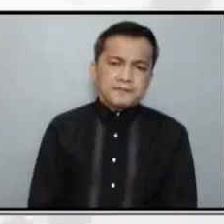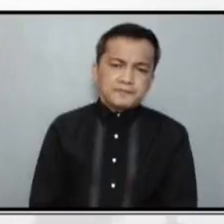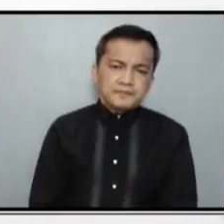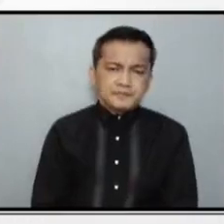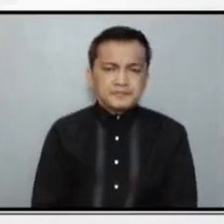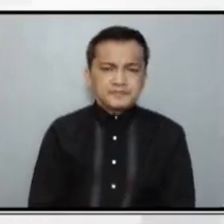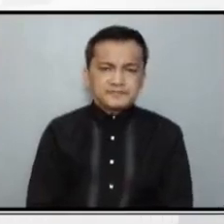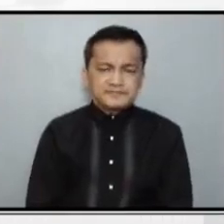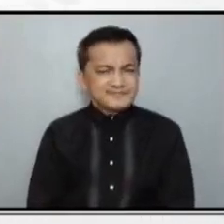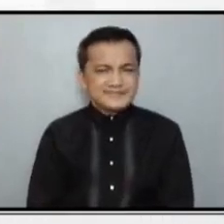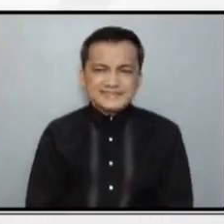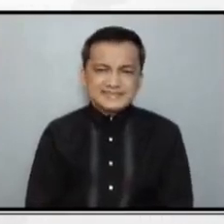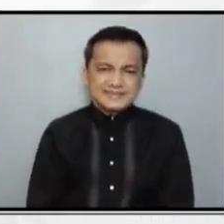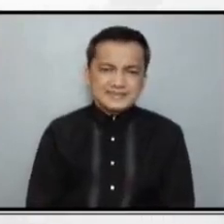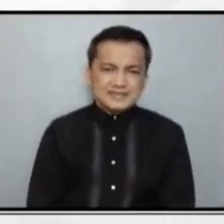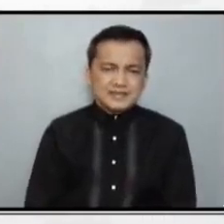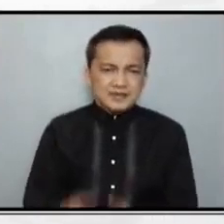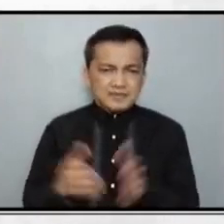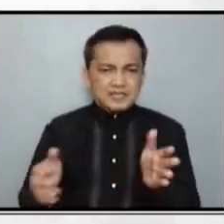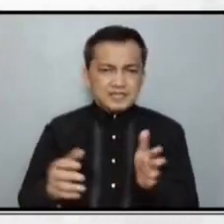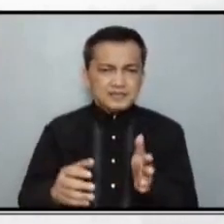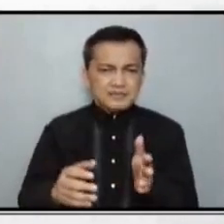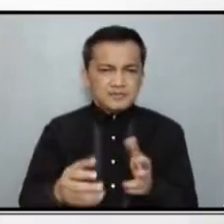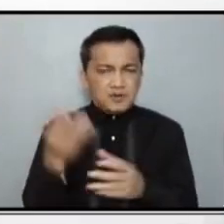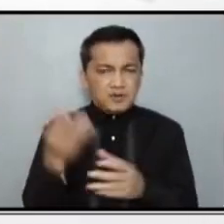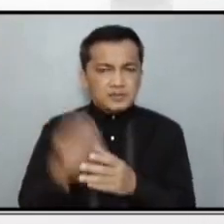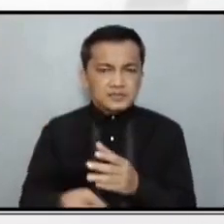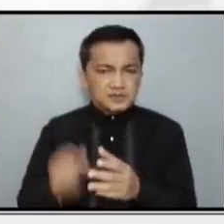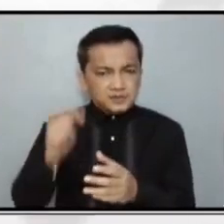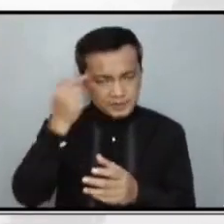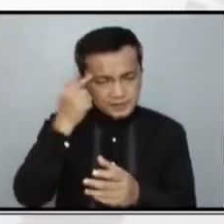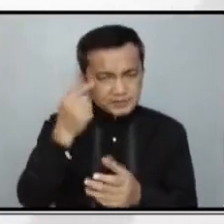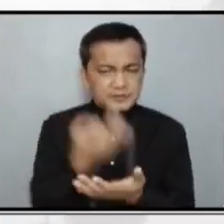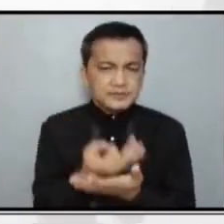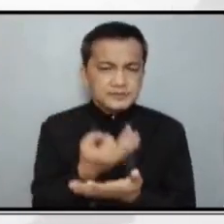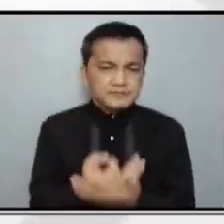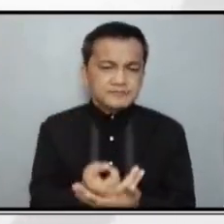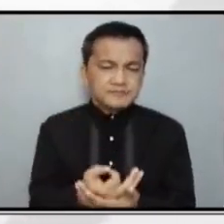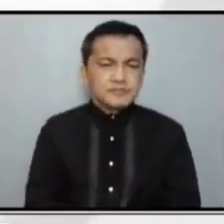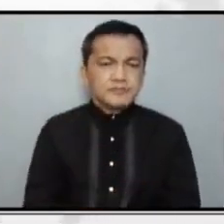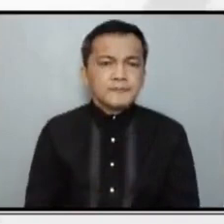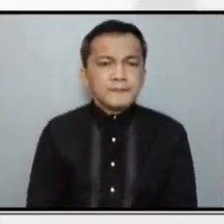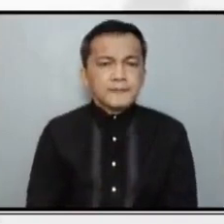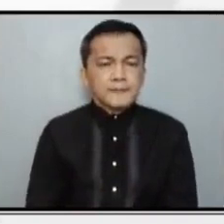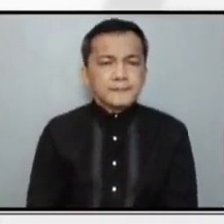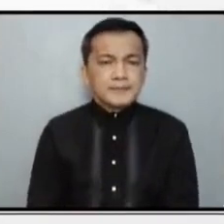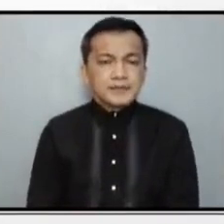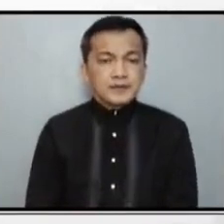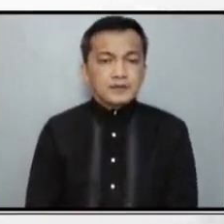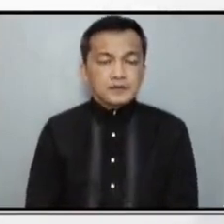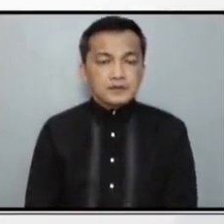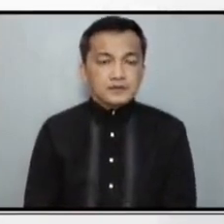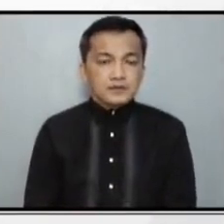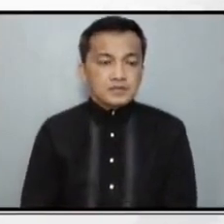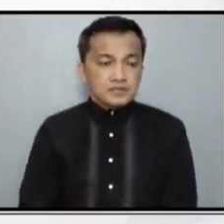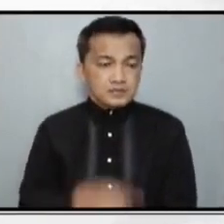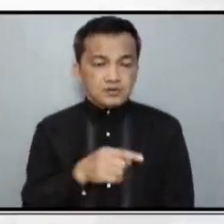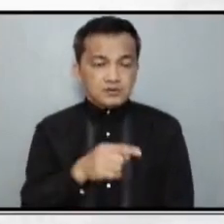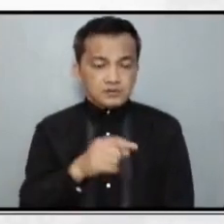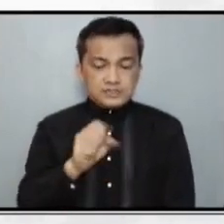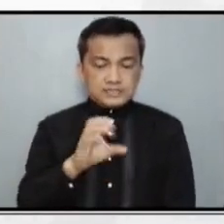malaking mawawala sa government yung pera kung ito ang scheme ang